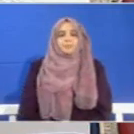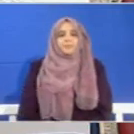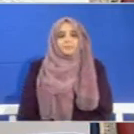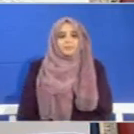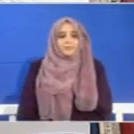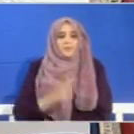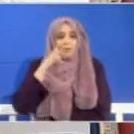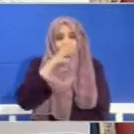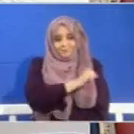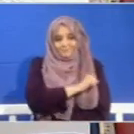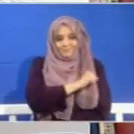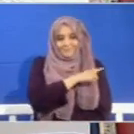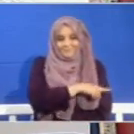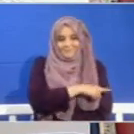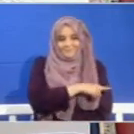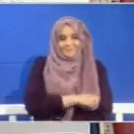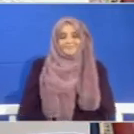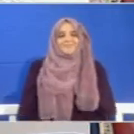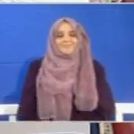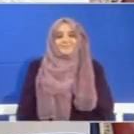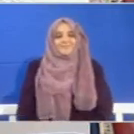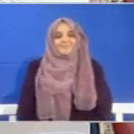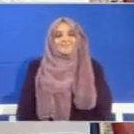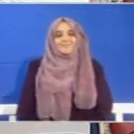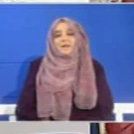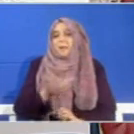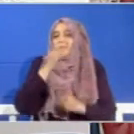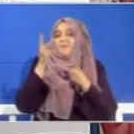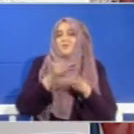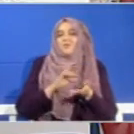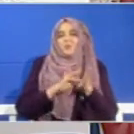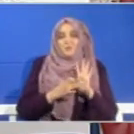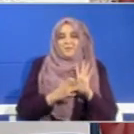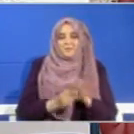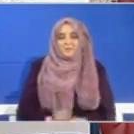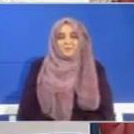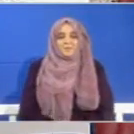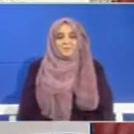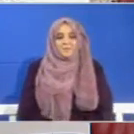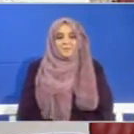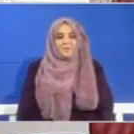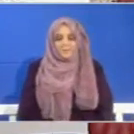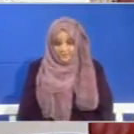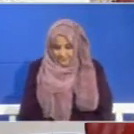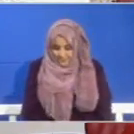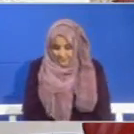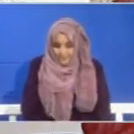021-39-42-42 الأرقام تظهر أسفل الشاشة. فأهلا وسهلا ومرحبا بالجميع.